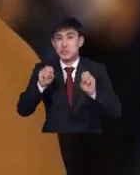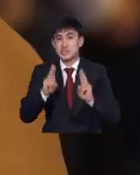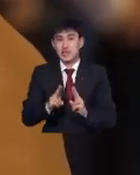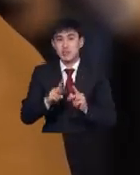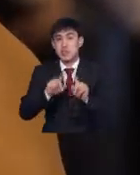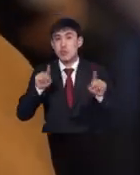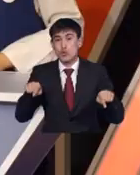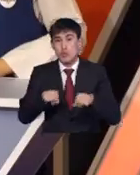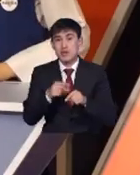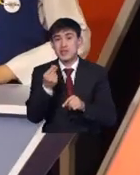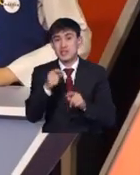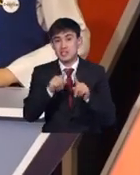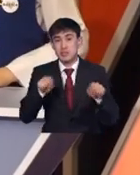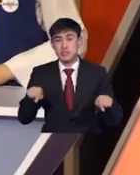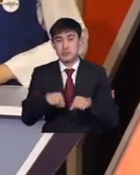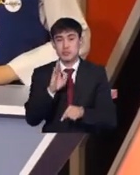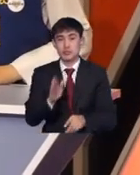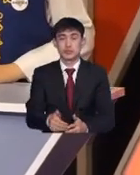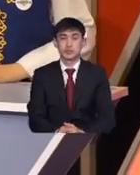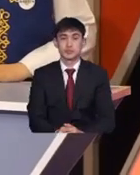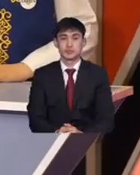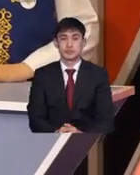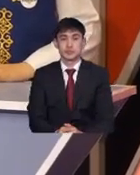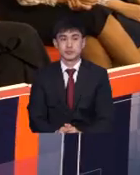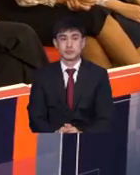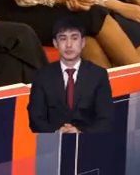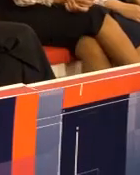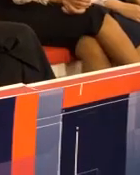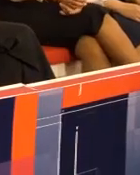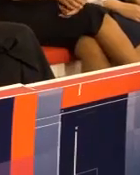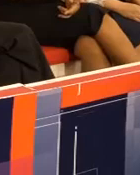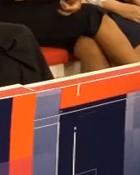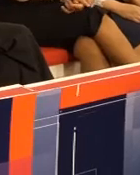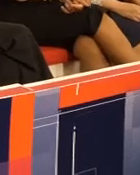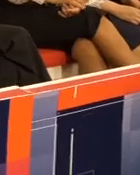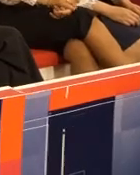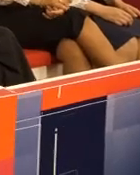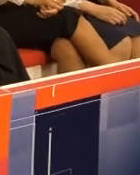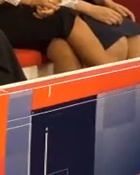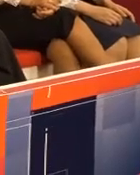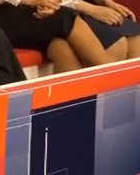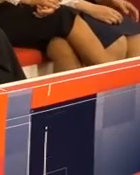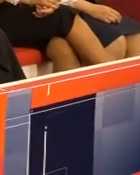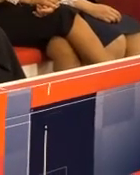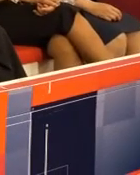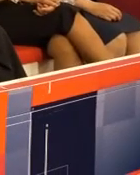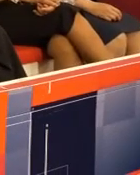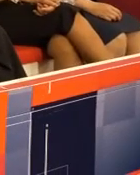специальными дипломами и денежными призами. Айгерим Копаева, Ернур Медет, Мади Байбусынов, телеканал ЖТСУ.